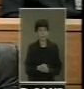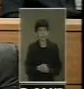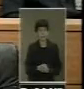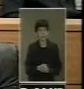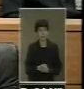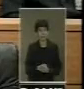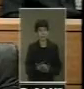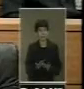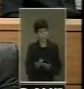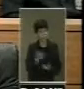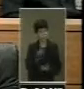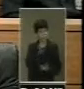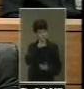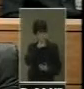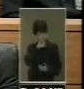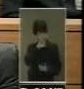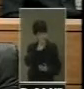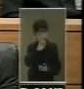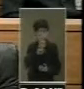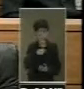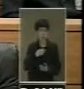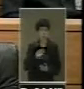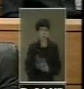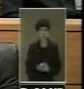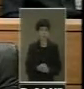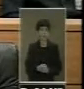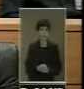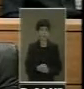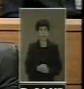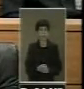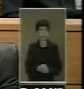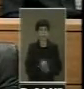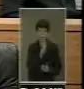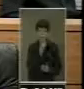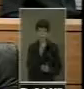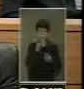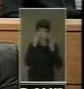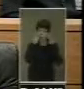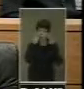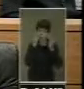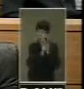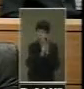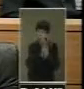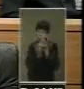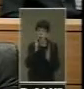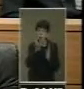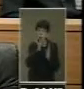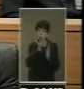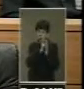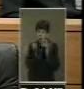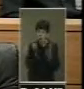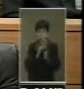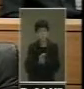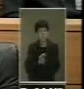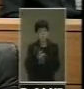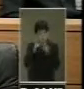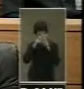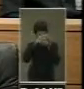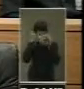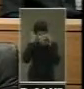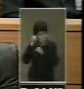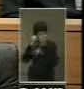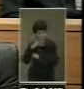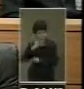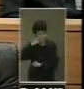และที่ร้ายที่สุดที่ผมจะบอกกับท่านก็คือว่าการลาออกของท่านนั้นพันธมิตรเขาก็ไม่หยุด